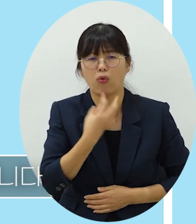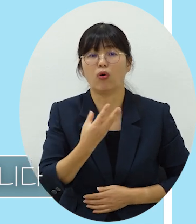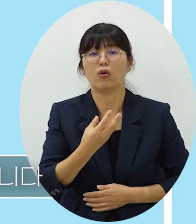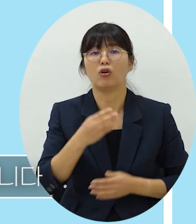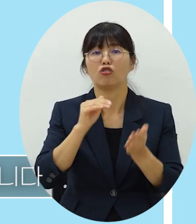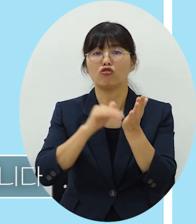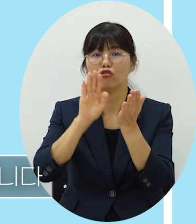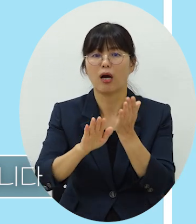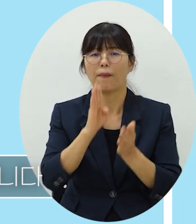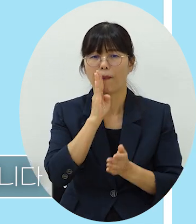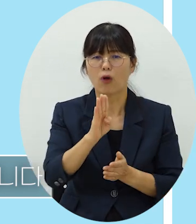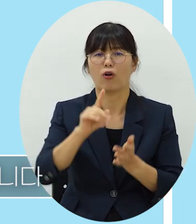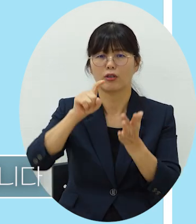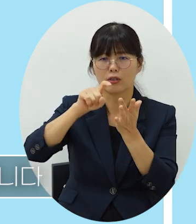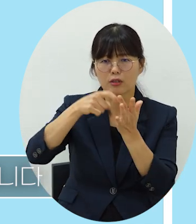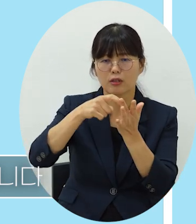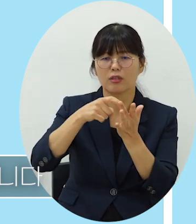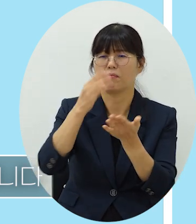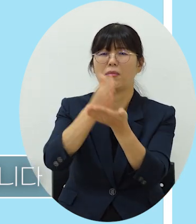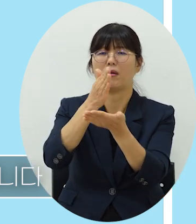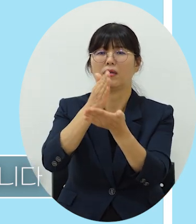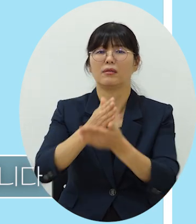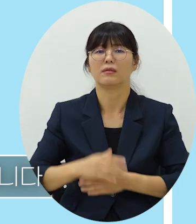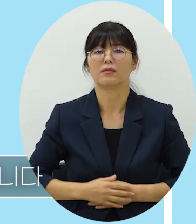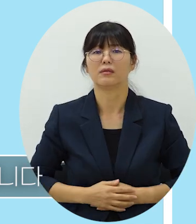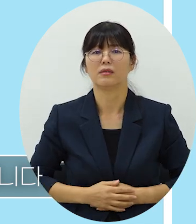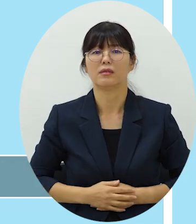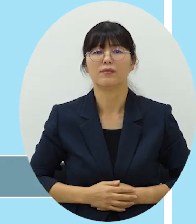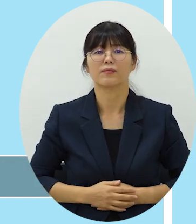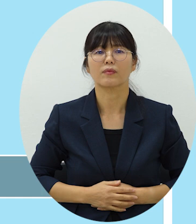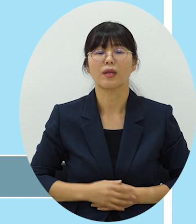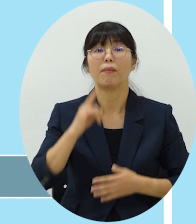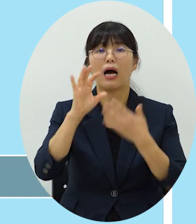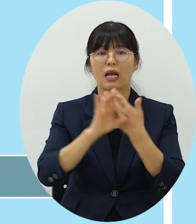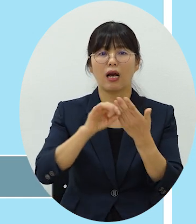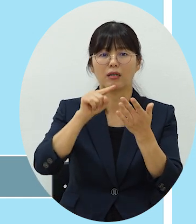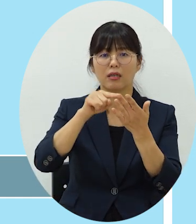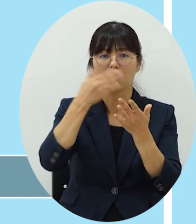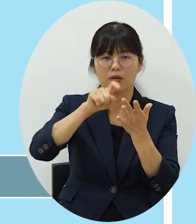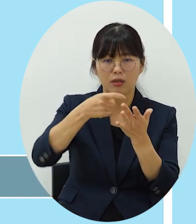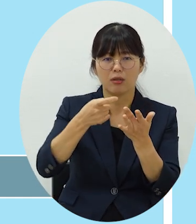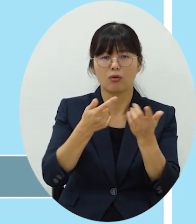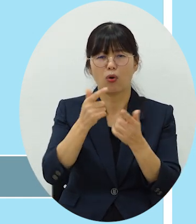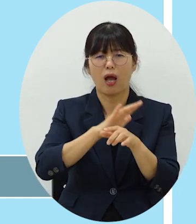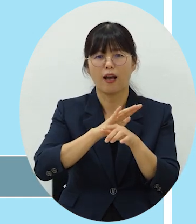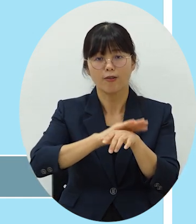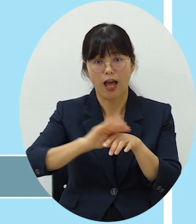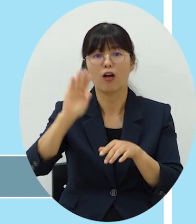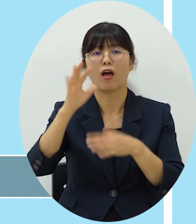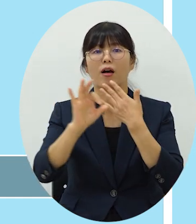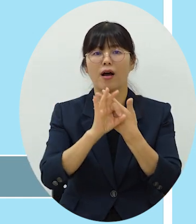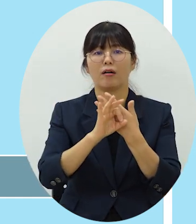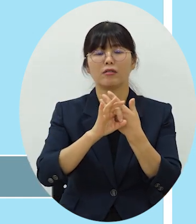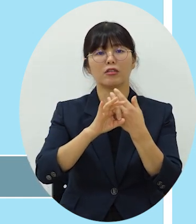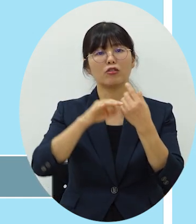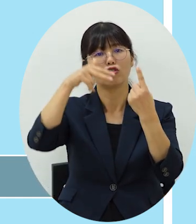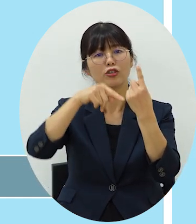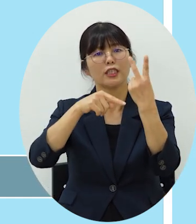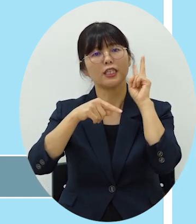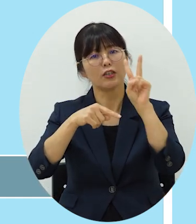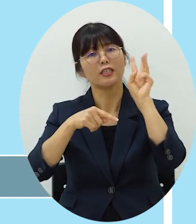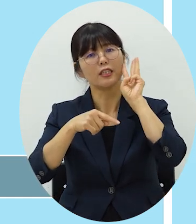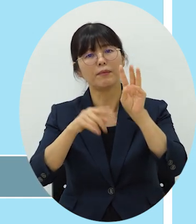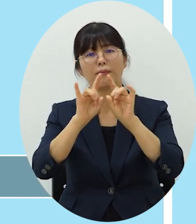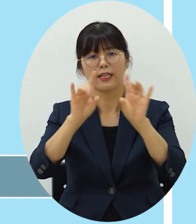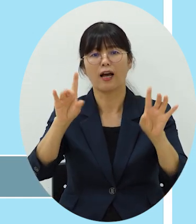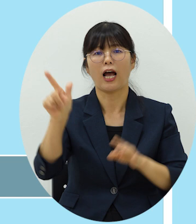한 후에는 곧바로 혈당 측정을 하지 않도록 합니다. 만약 혈당 조절이 잘 되는 사람이라면 주 2, 3일마다